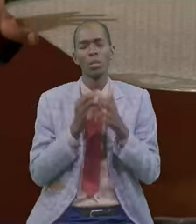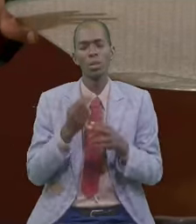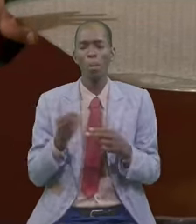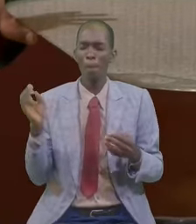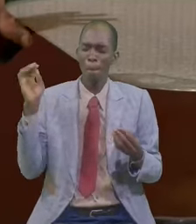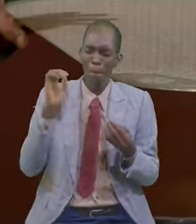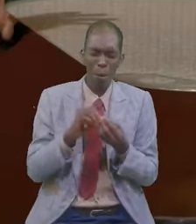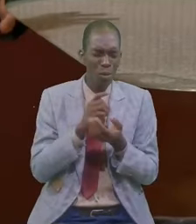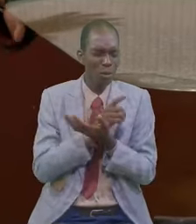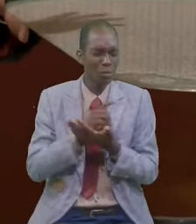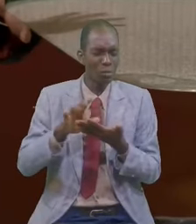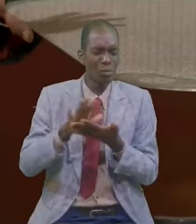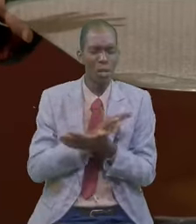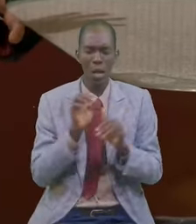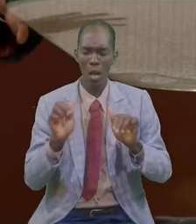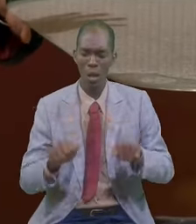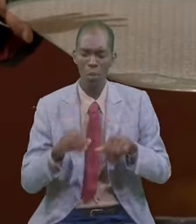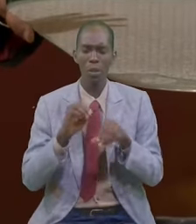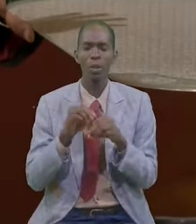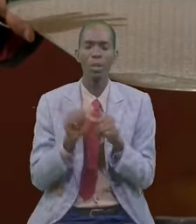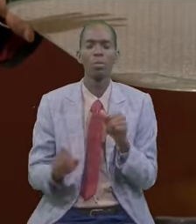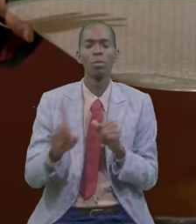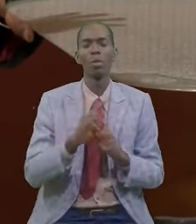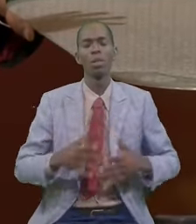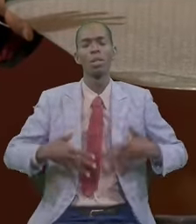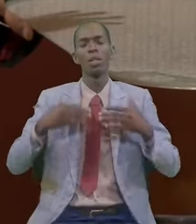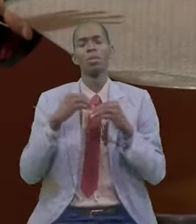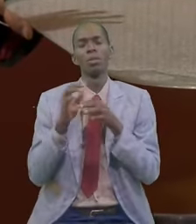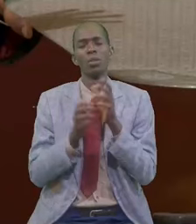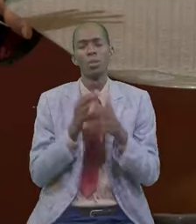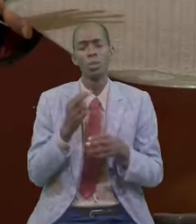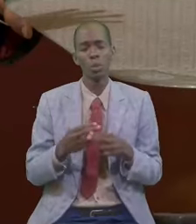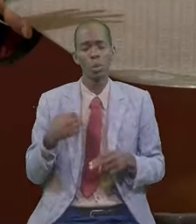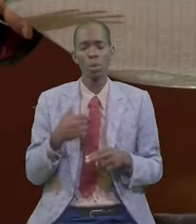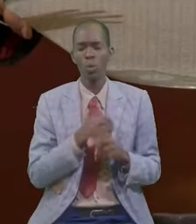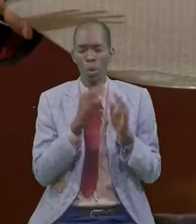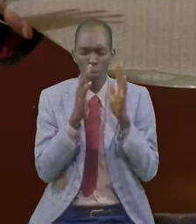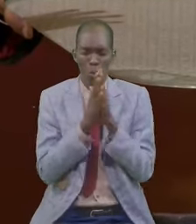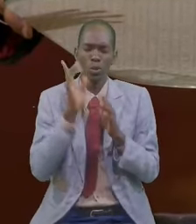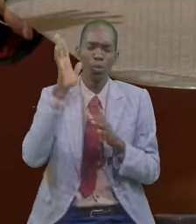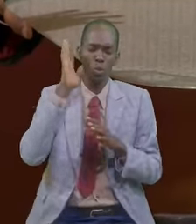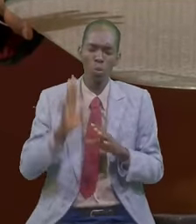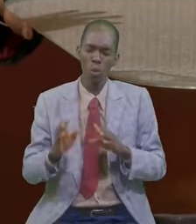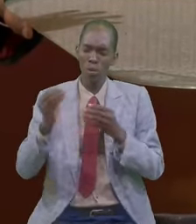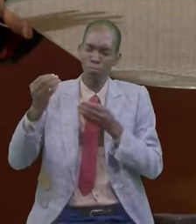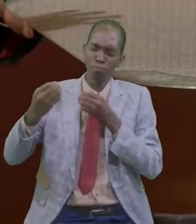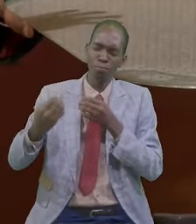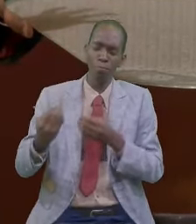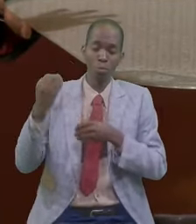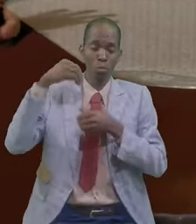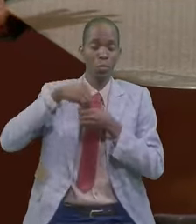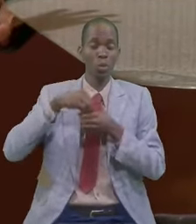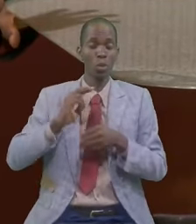Plus d'habileté divine dans chaque vie. Nous prions que tu nous impactes cette